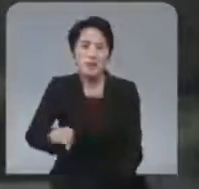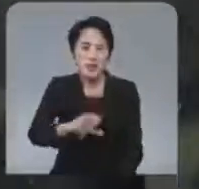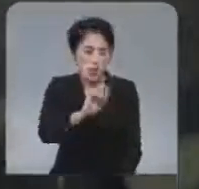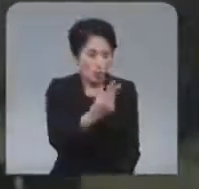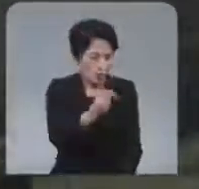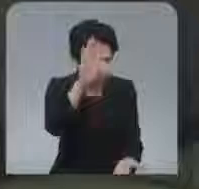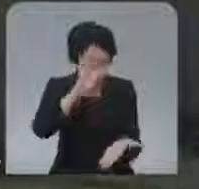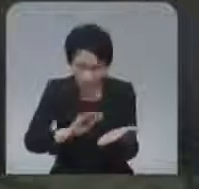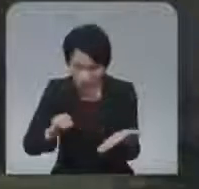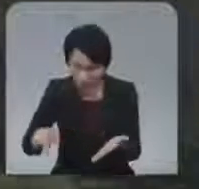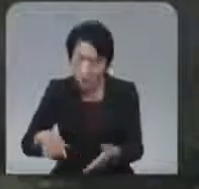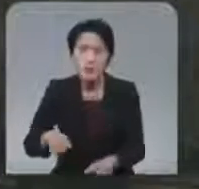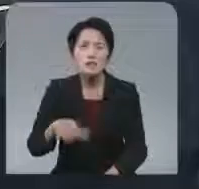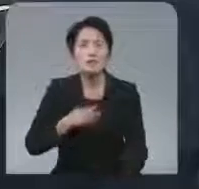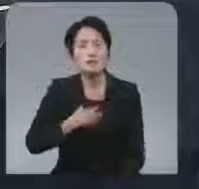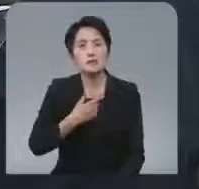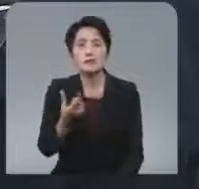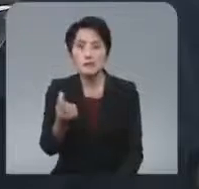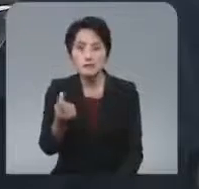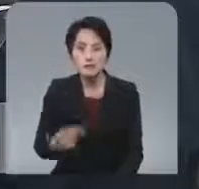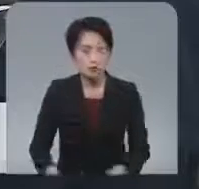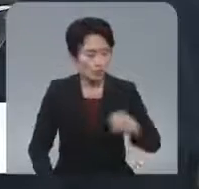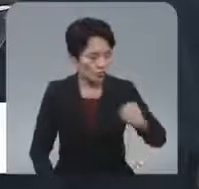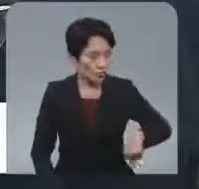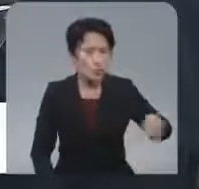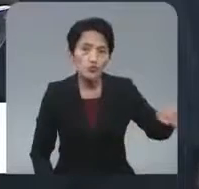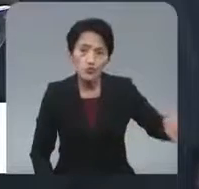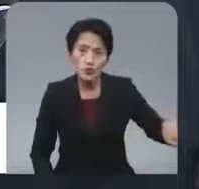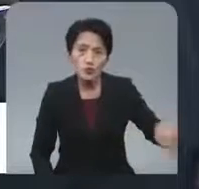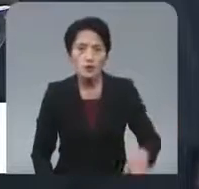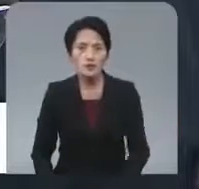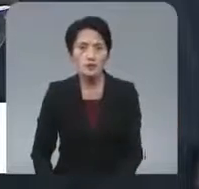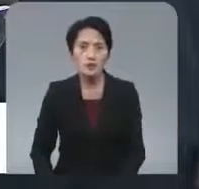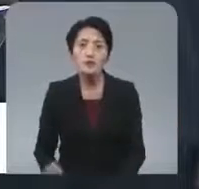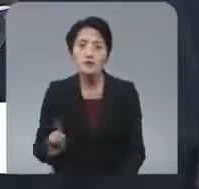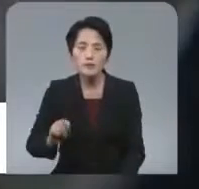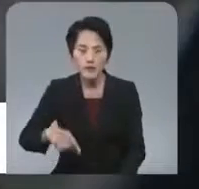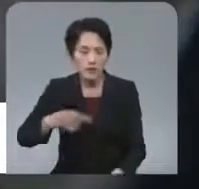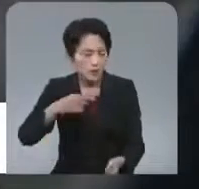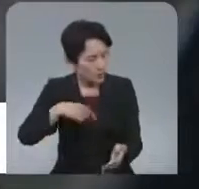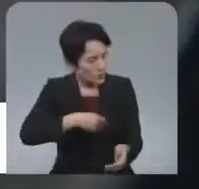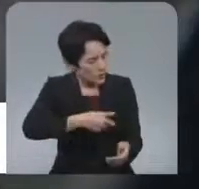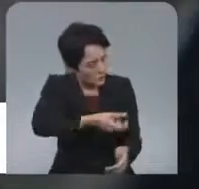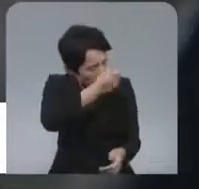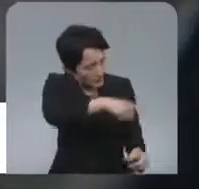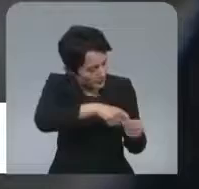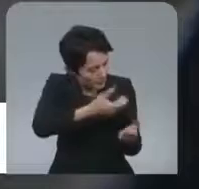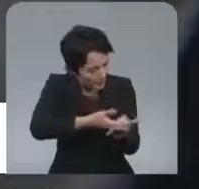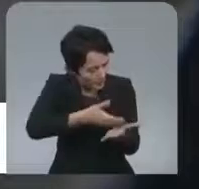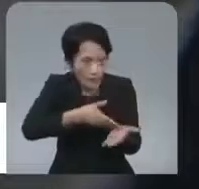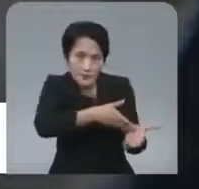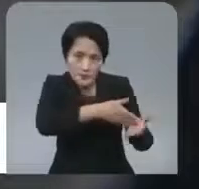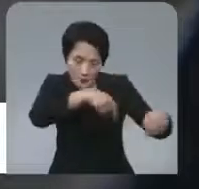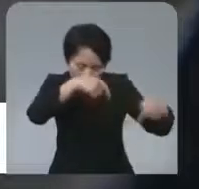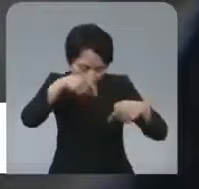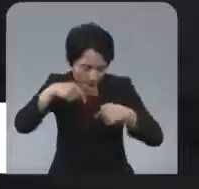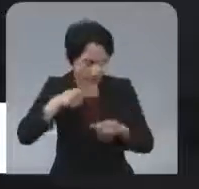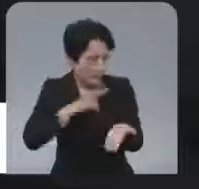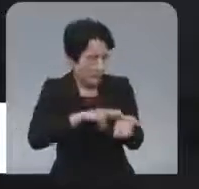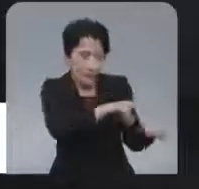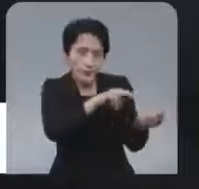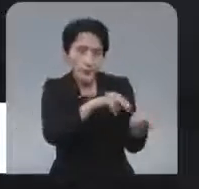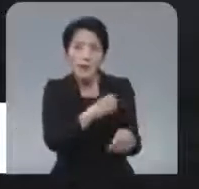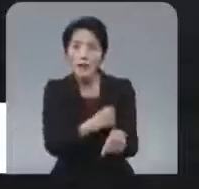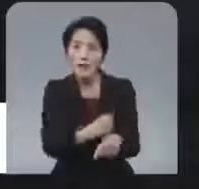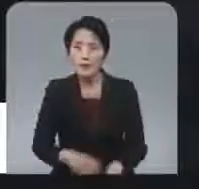に副総理と長官名義の書簡を送るなど外交チャンネルを総動員して緊密な協議